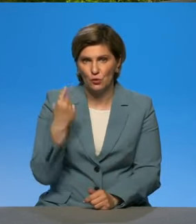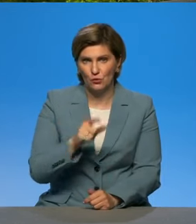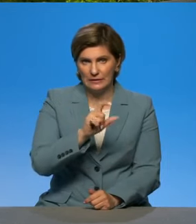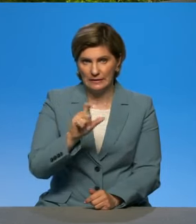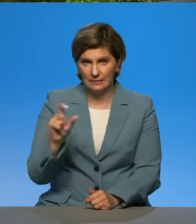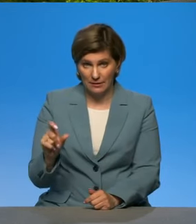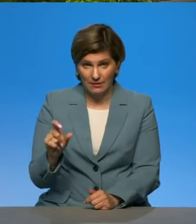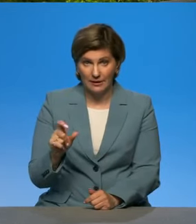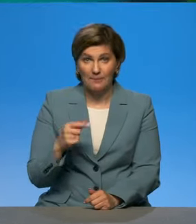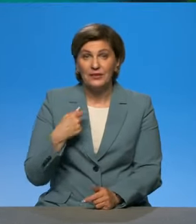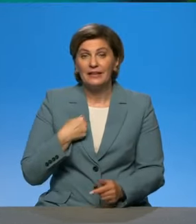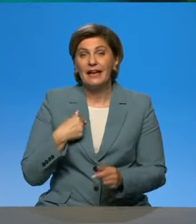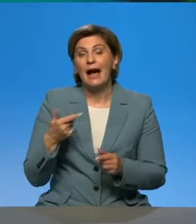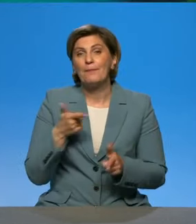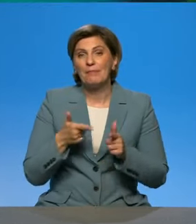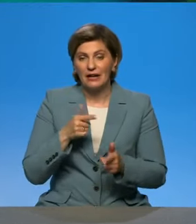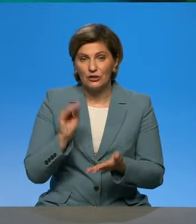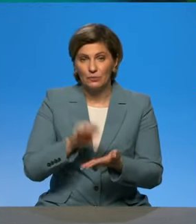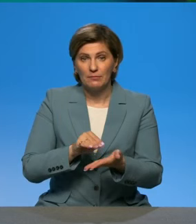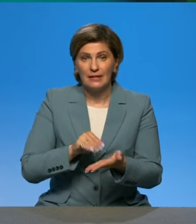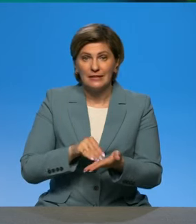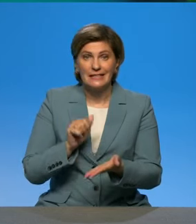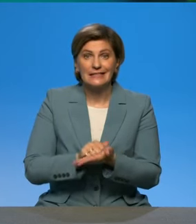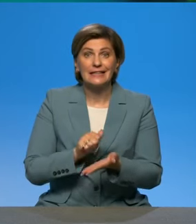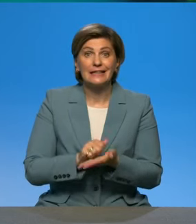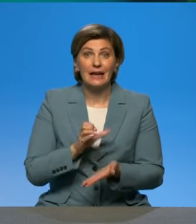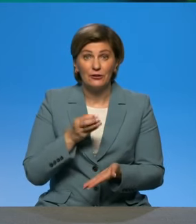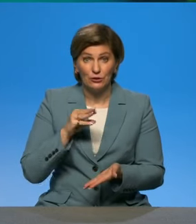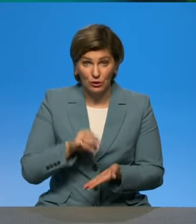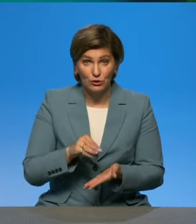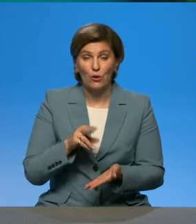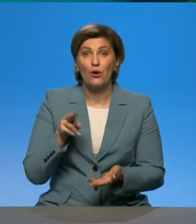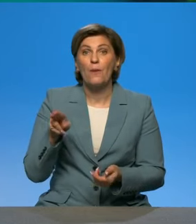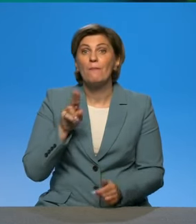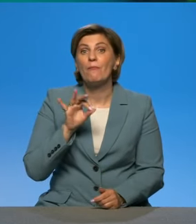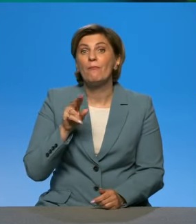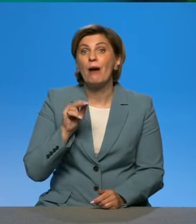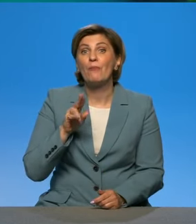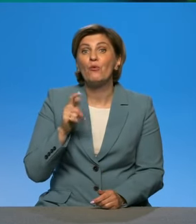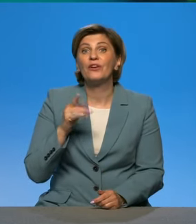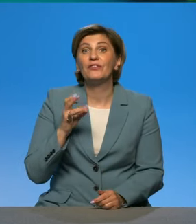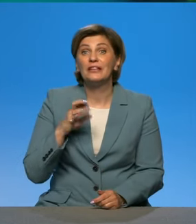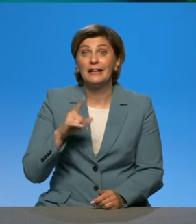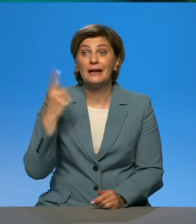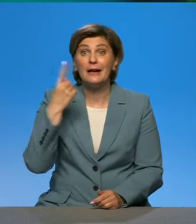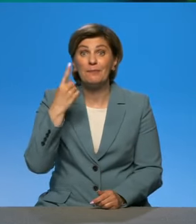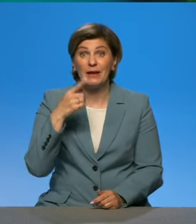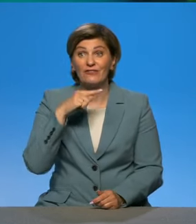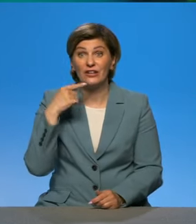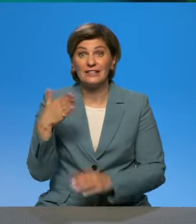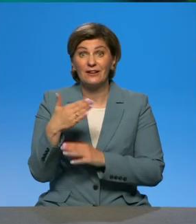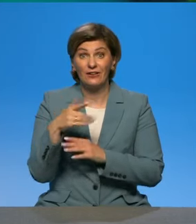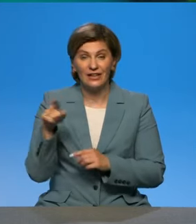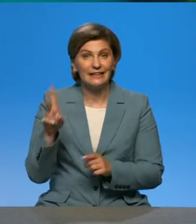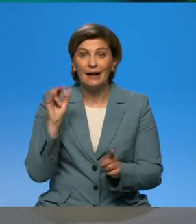вот подготовил статью, это флаги в Папуа Новой Гвинеи, и наш первый российский флаг начал развиваться там не с целью